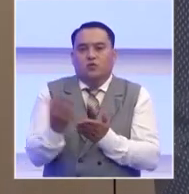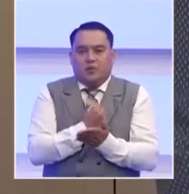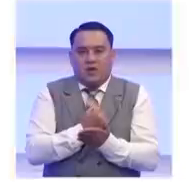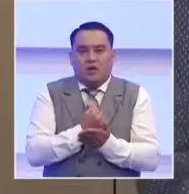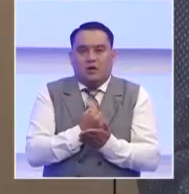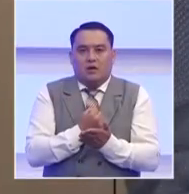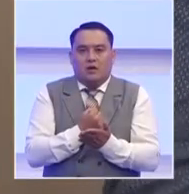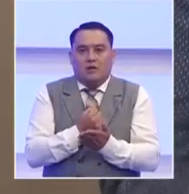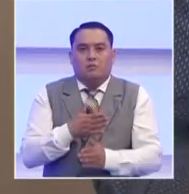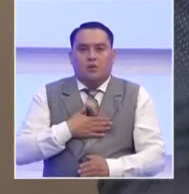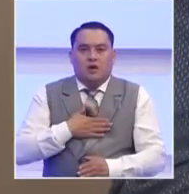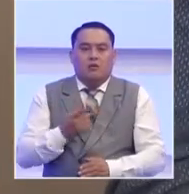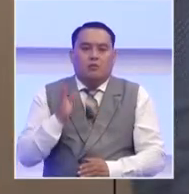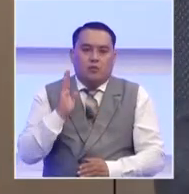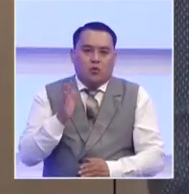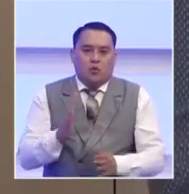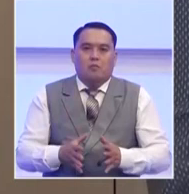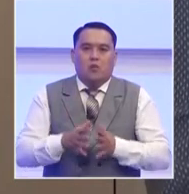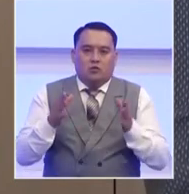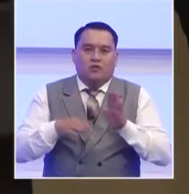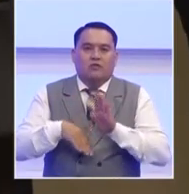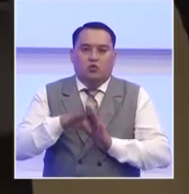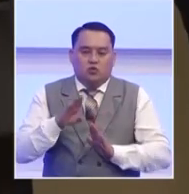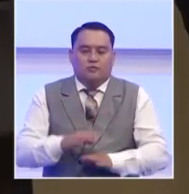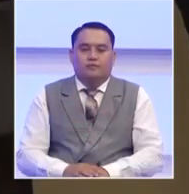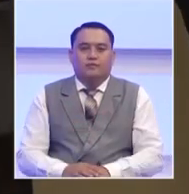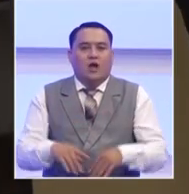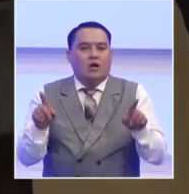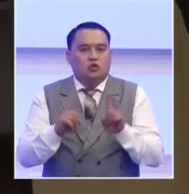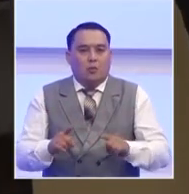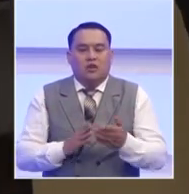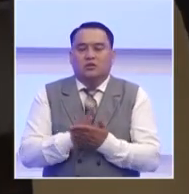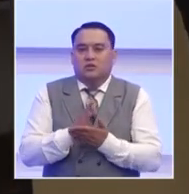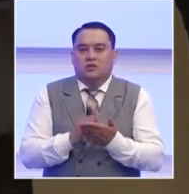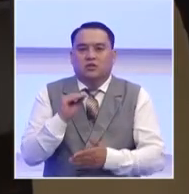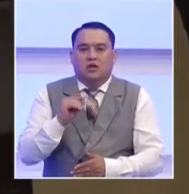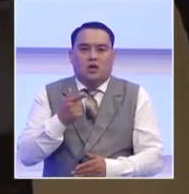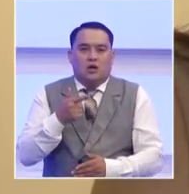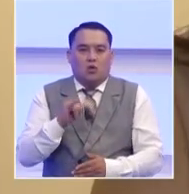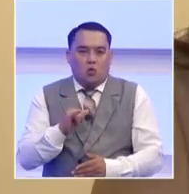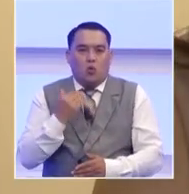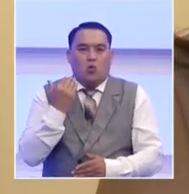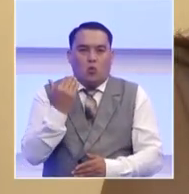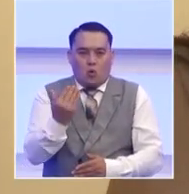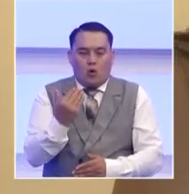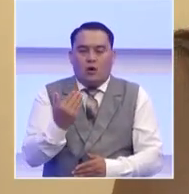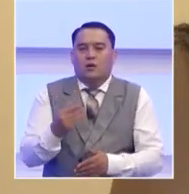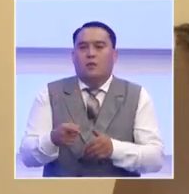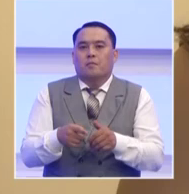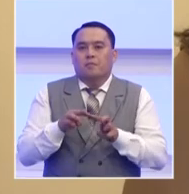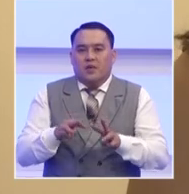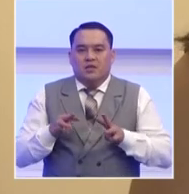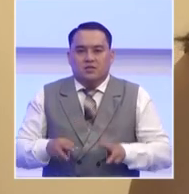в дальнейшем. Мы ожидаем от него самого лучшего. За особые заслуги студентам ЖГУ имени Ильяса Жансугурова от имени